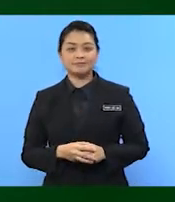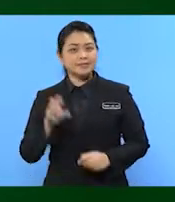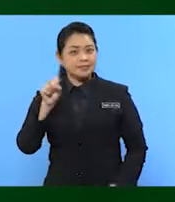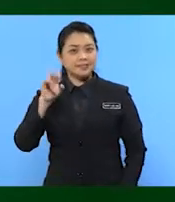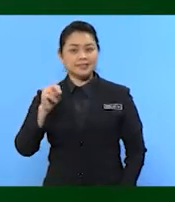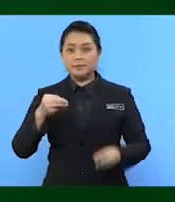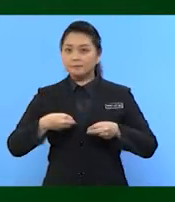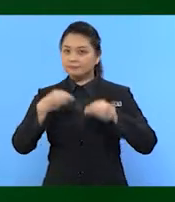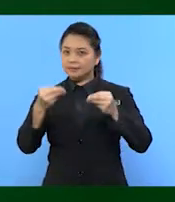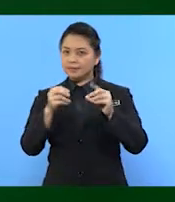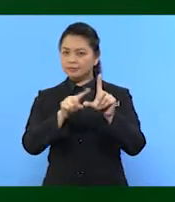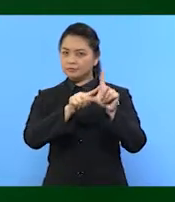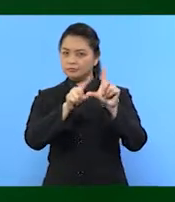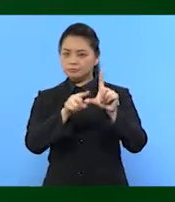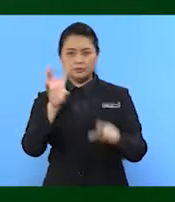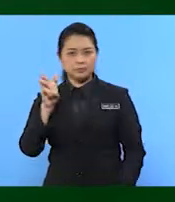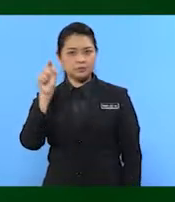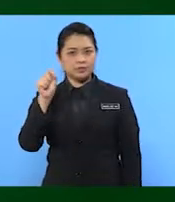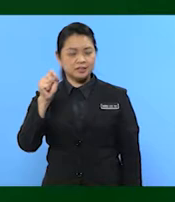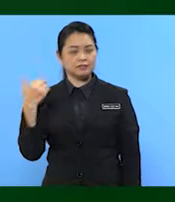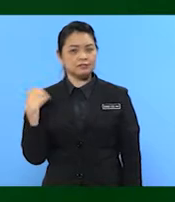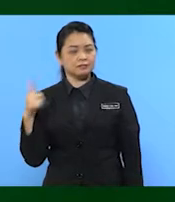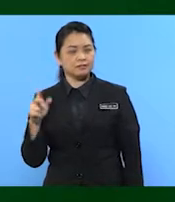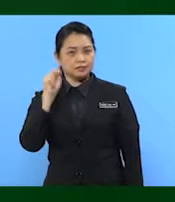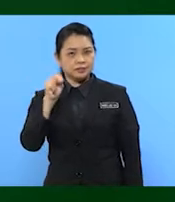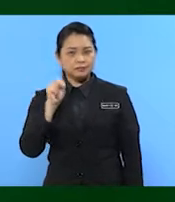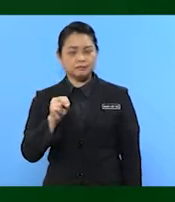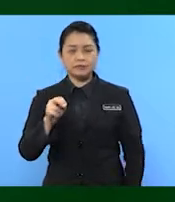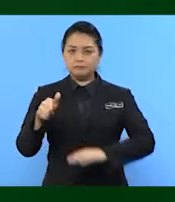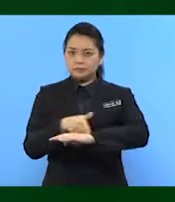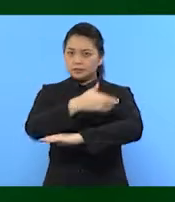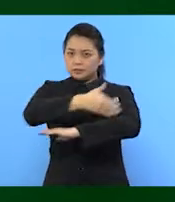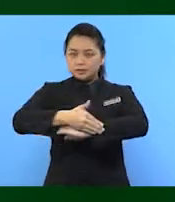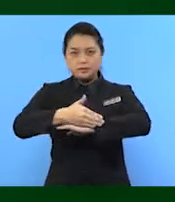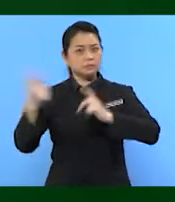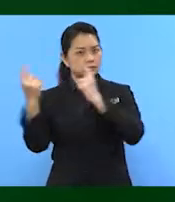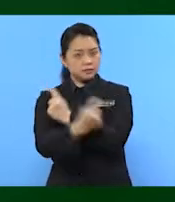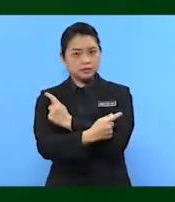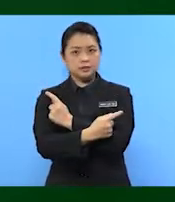Sinus bagi sudut 60 darjah ialah nisbah panjang sisi bertentangan